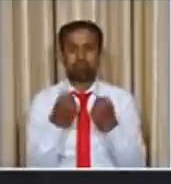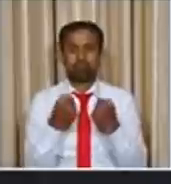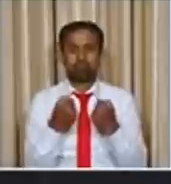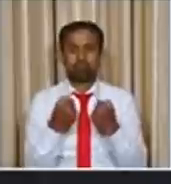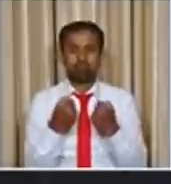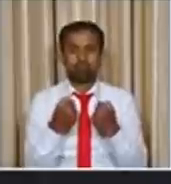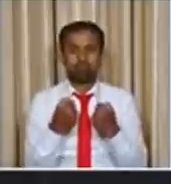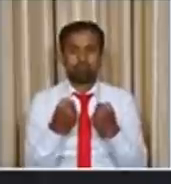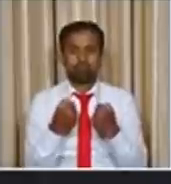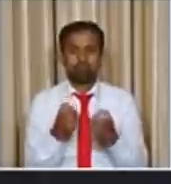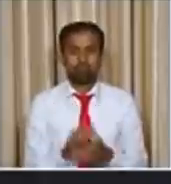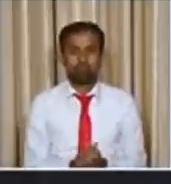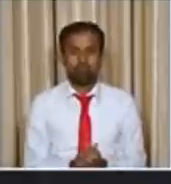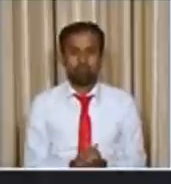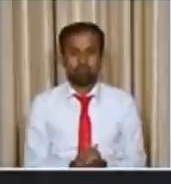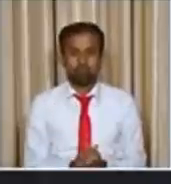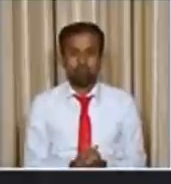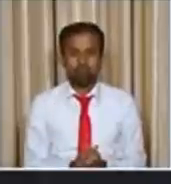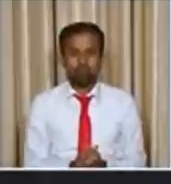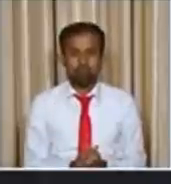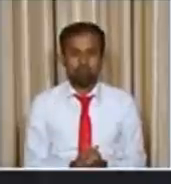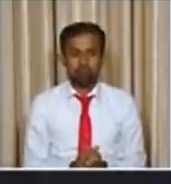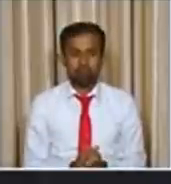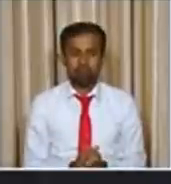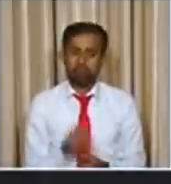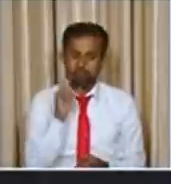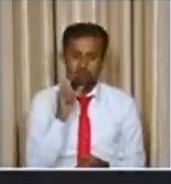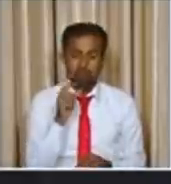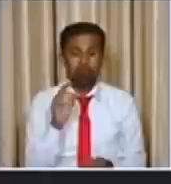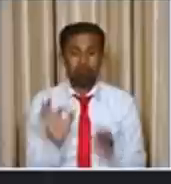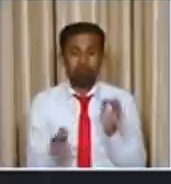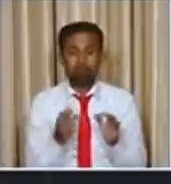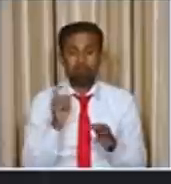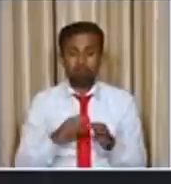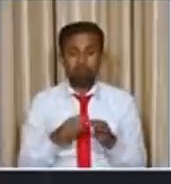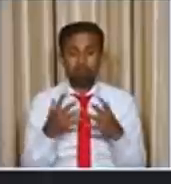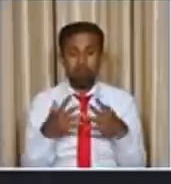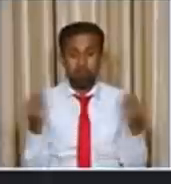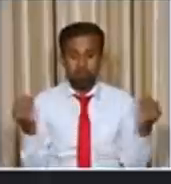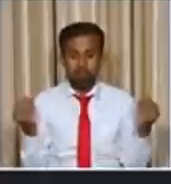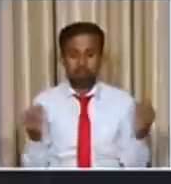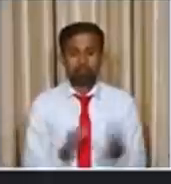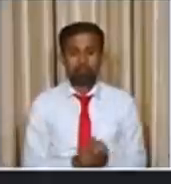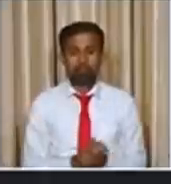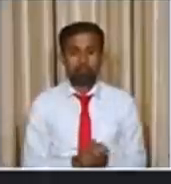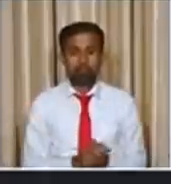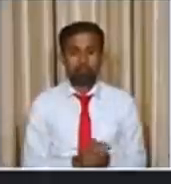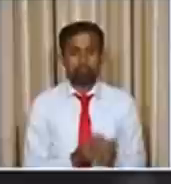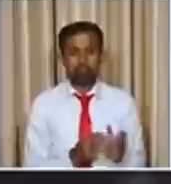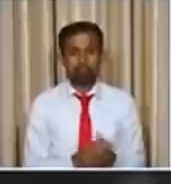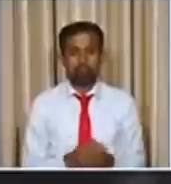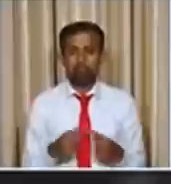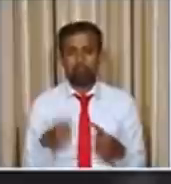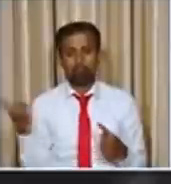ஐயா அண்ணே, இது அண்ணே, இது பலனதா போய் பலனதா வத்துக்கரே பிரஷ்ட விசதான்னு. ஹானரபிள் மனோ கணேசன், அப்பி வென